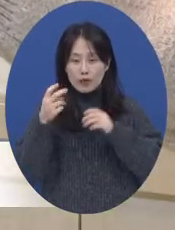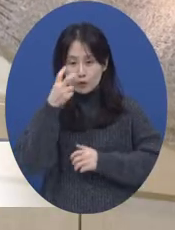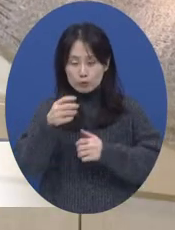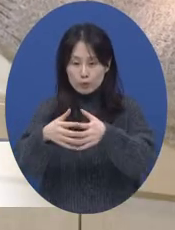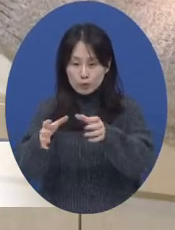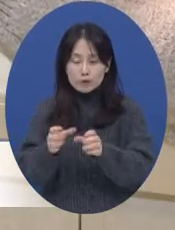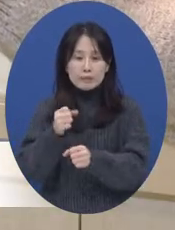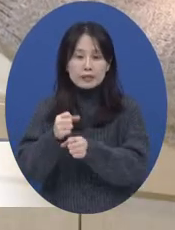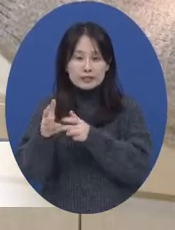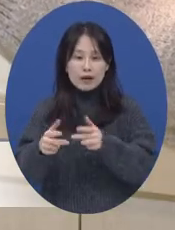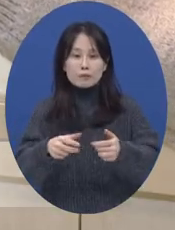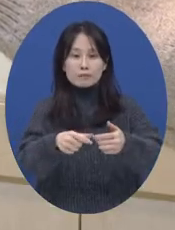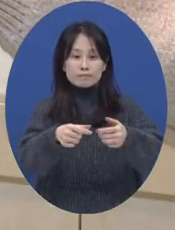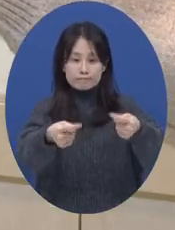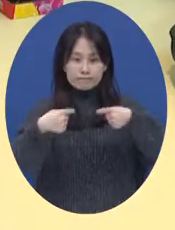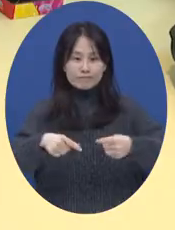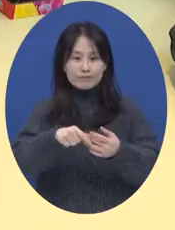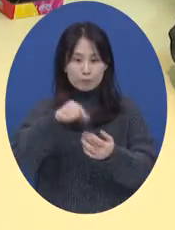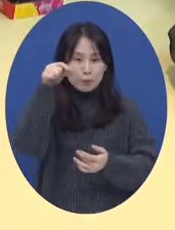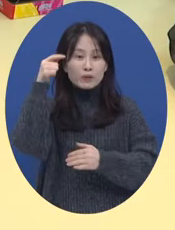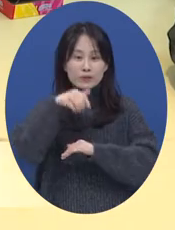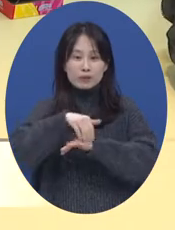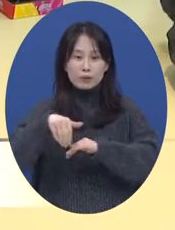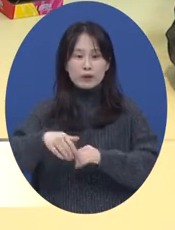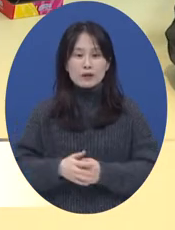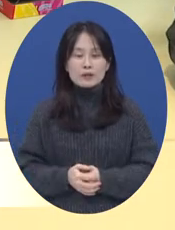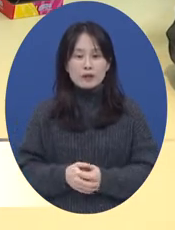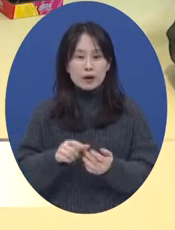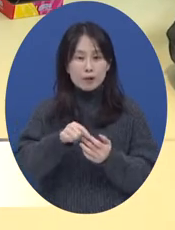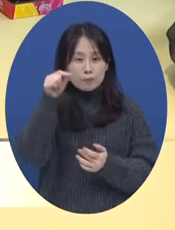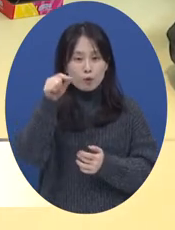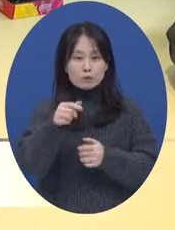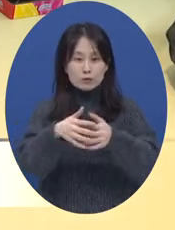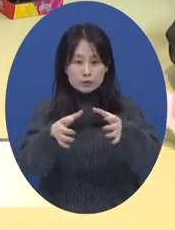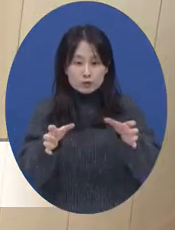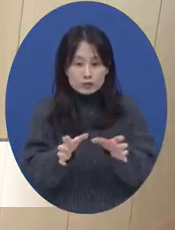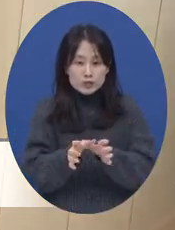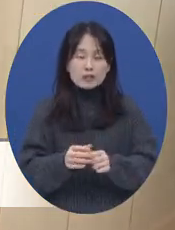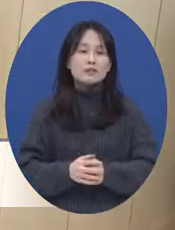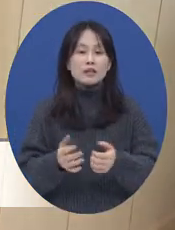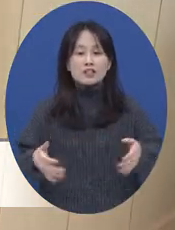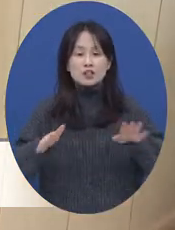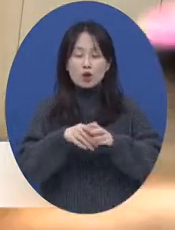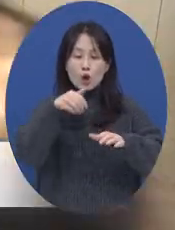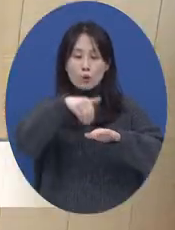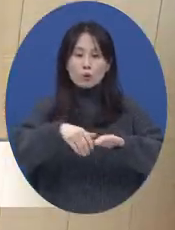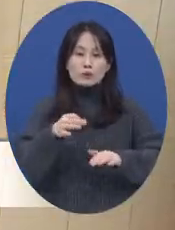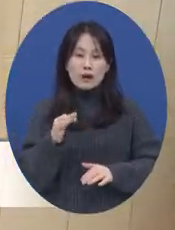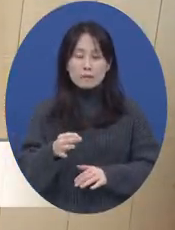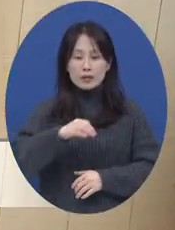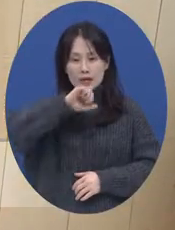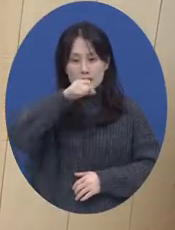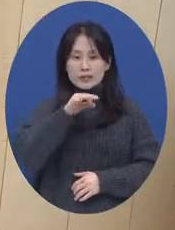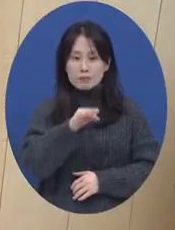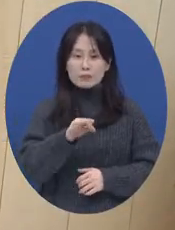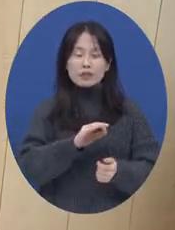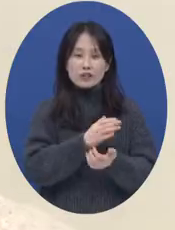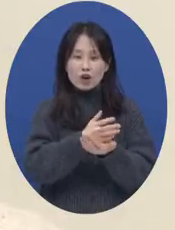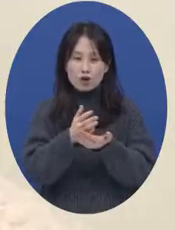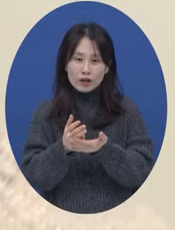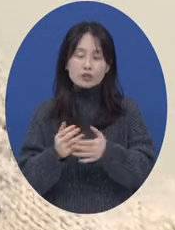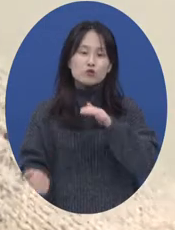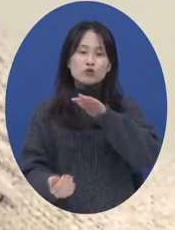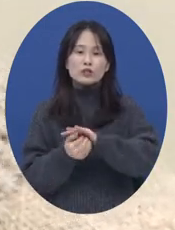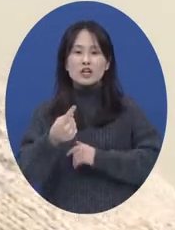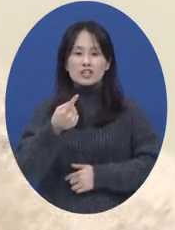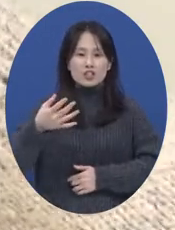조성 사업 참여자 로 선정할 예정 선정된 공동체의 는 시설 공사비와 돌봄 사업 비를 비롯해 최대